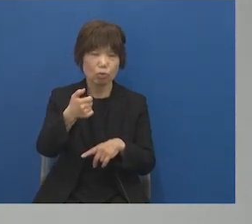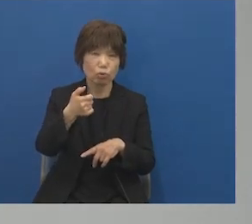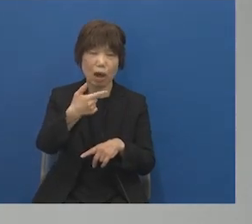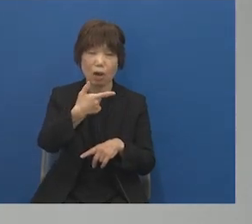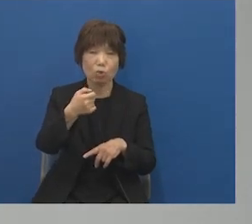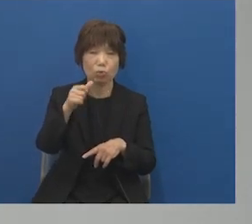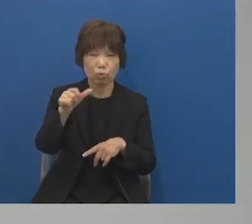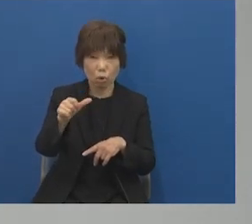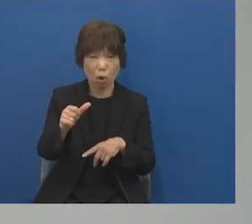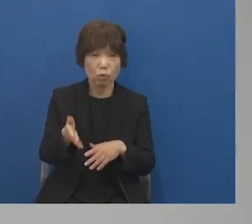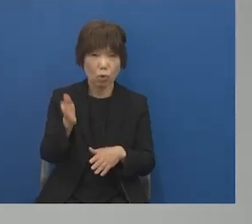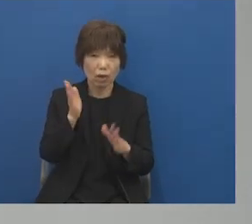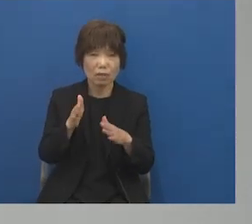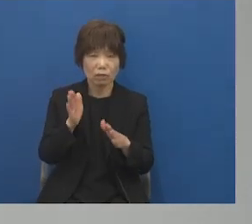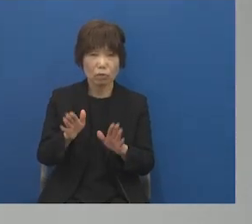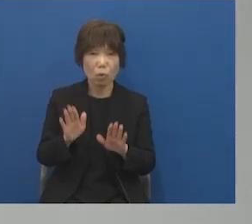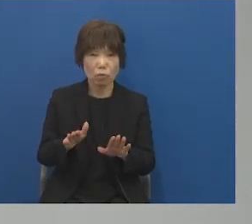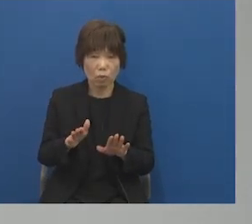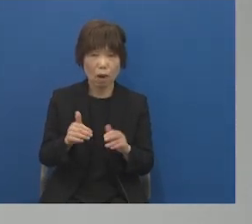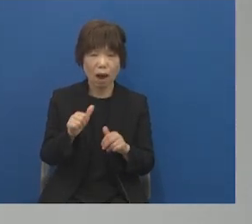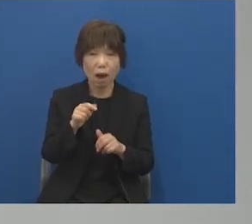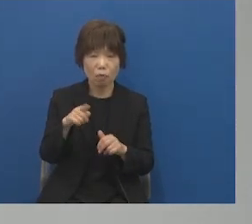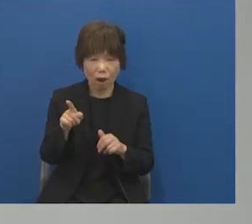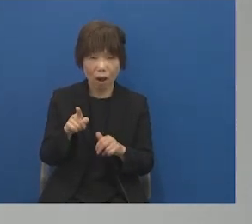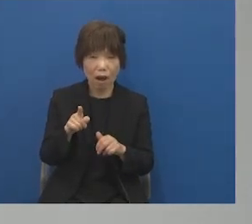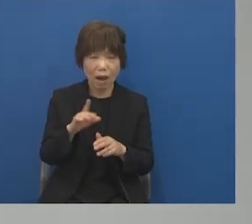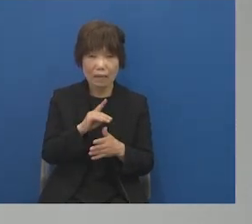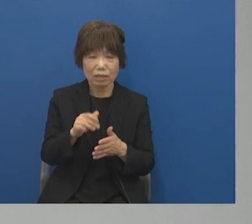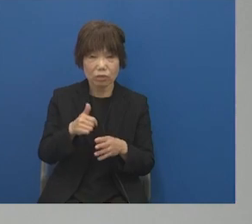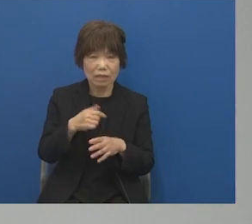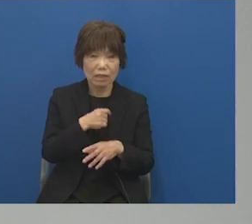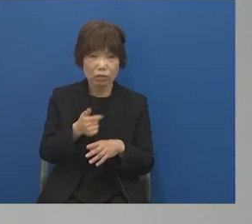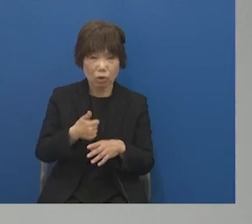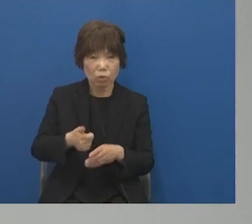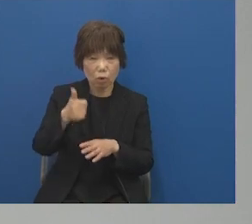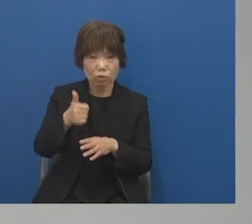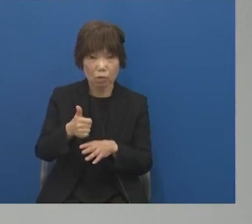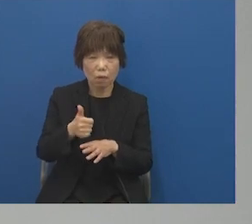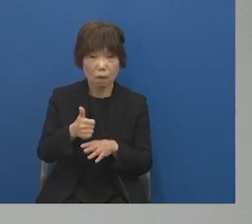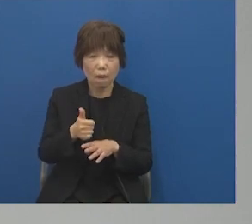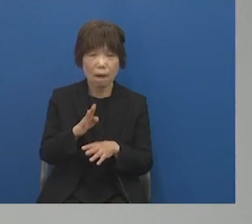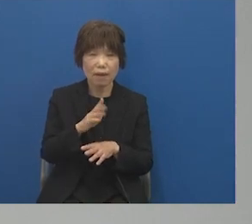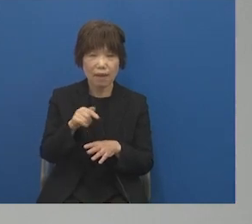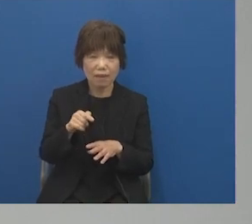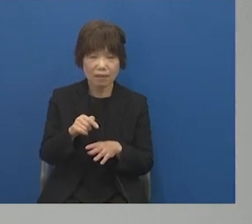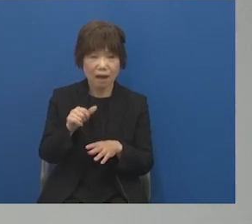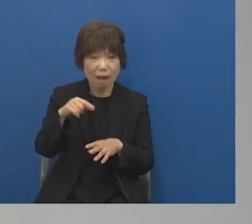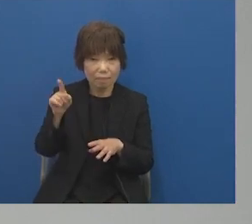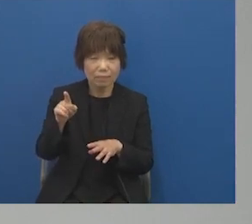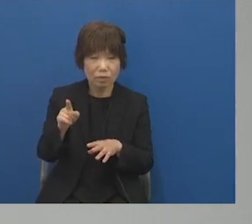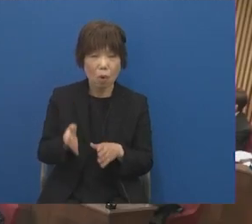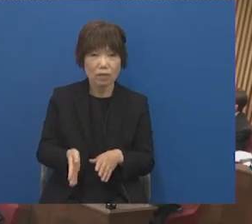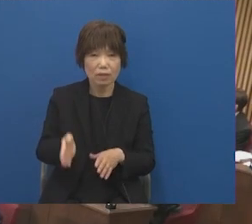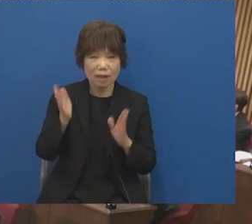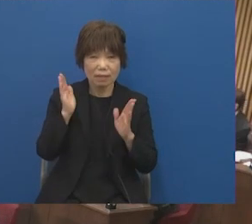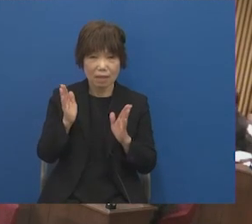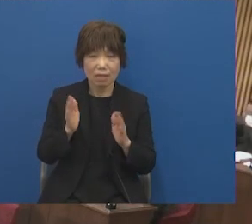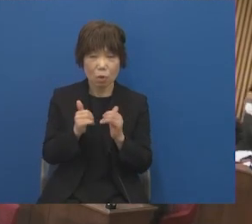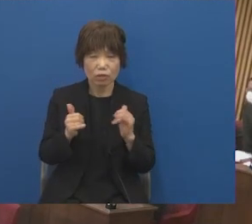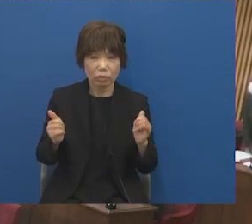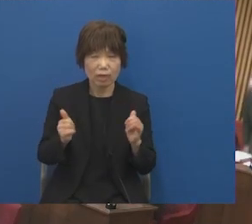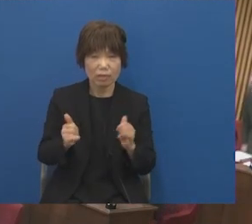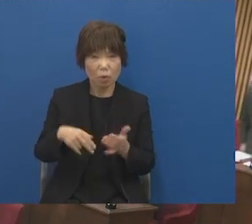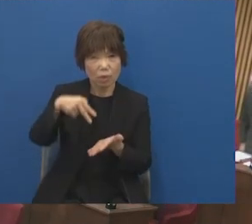します。本案は委員長報告のとおり、原案のとおり可決することに賛成の方の起立を求めます